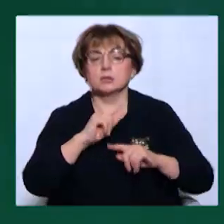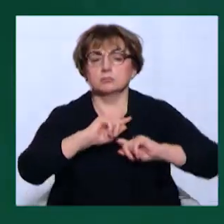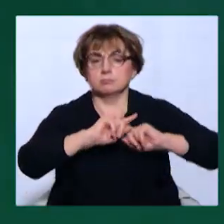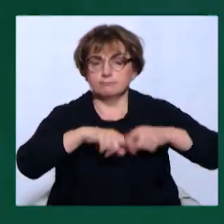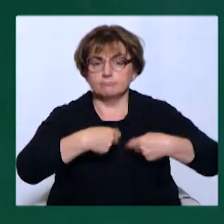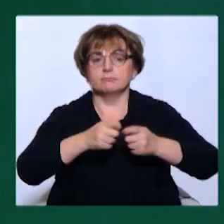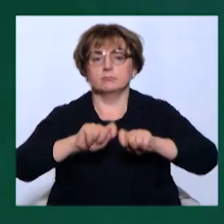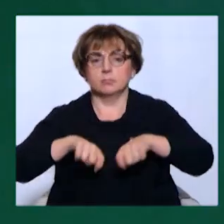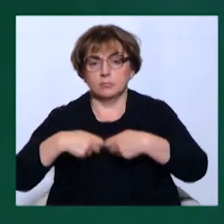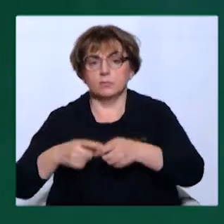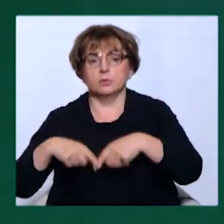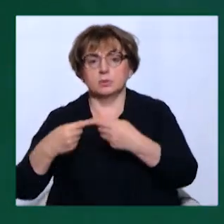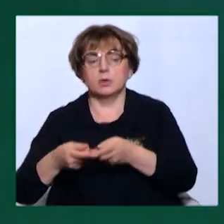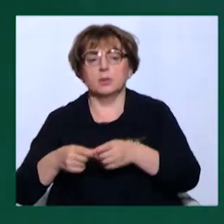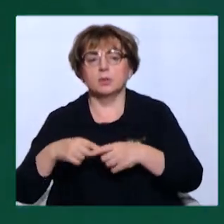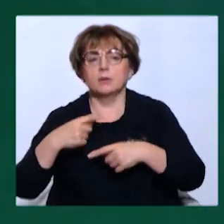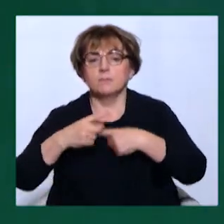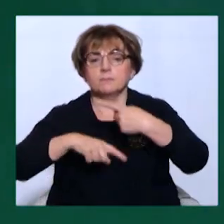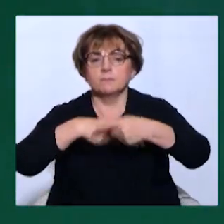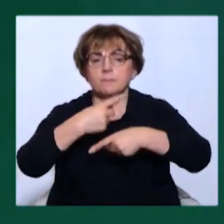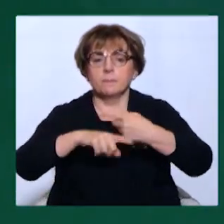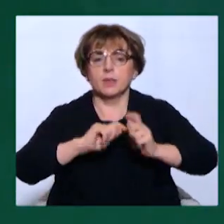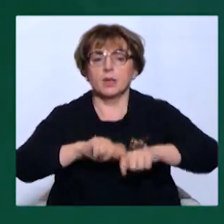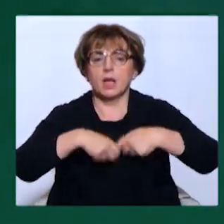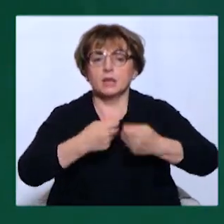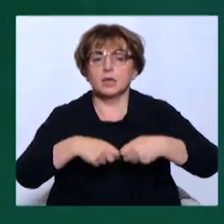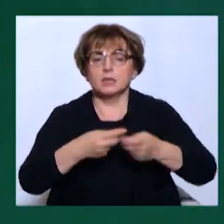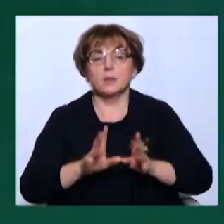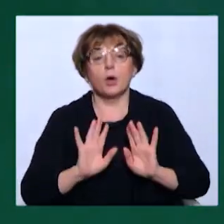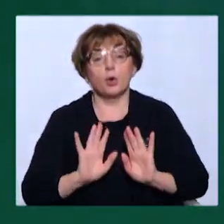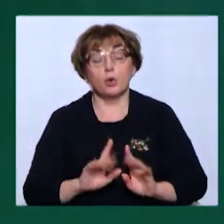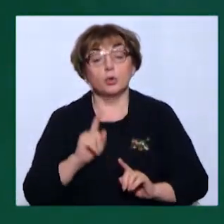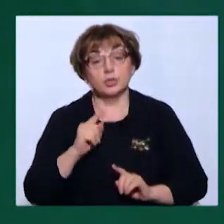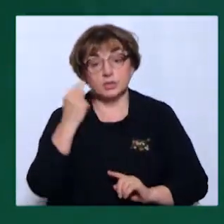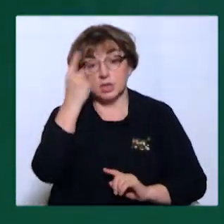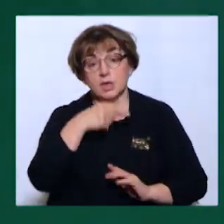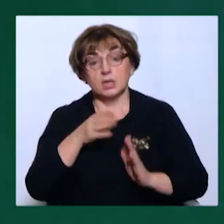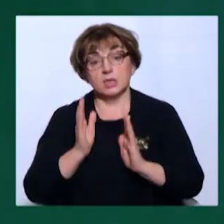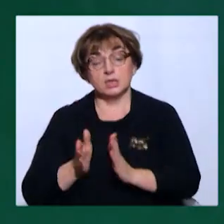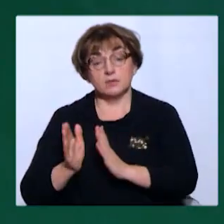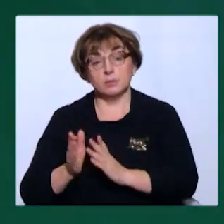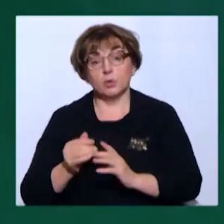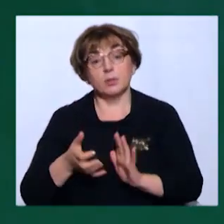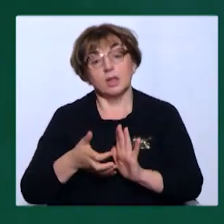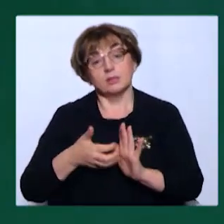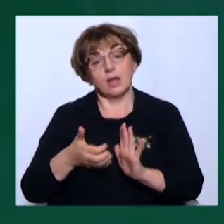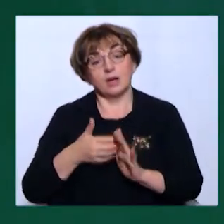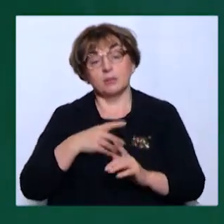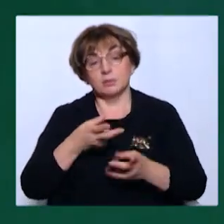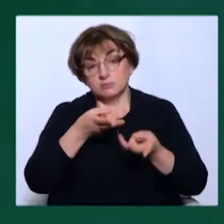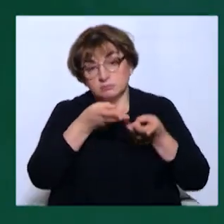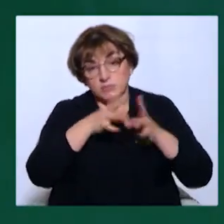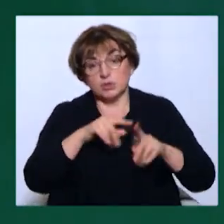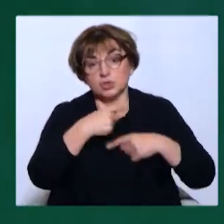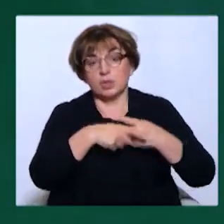მკვიდრდება და თაობებს გადაეცემა. ხოლო ის ინდივიდები, რომლებსაც ნაკლები შთამომავლობის დატოვების